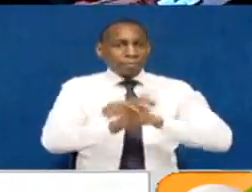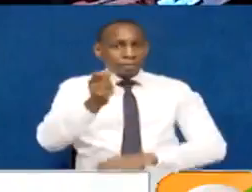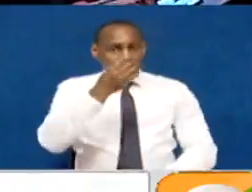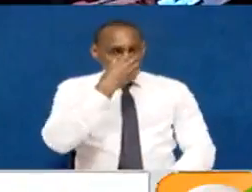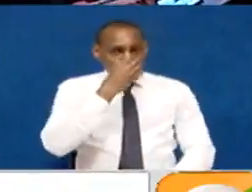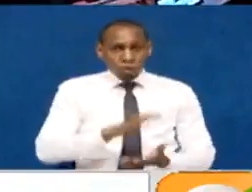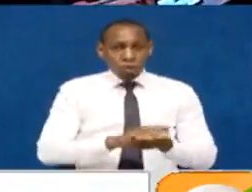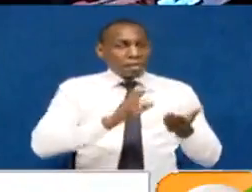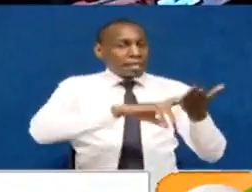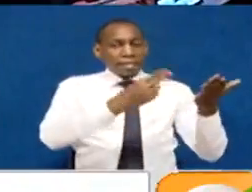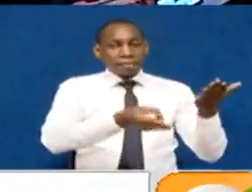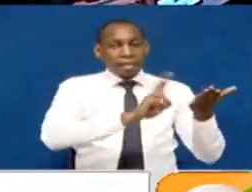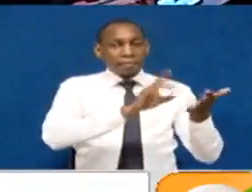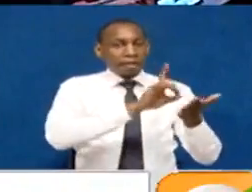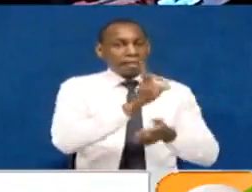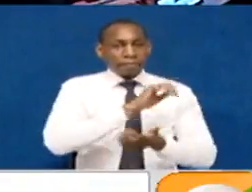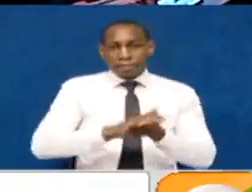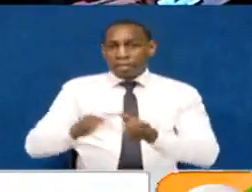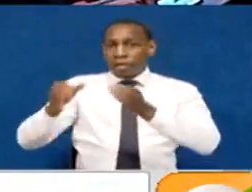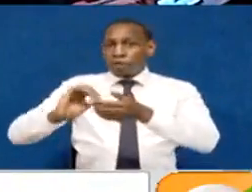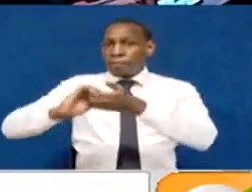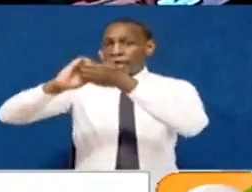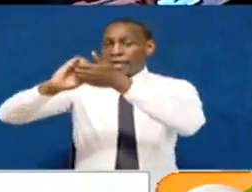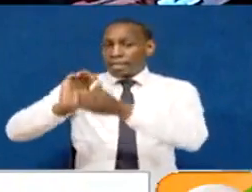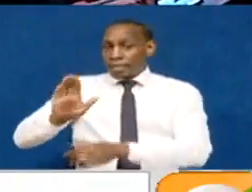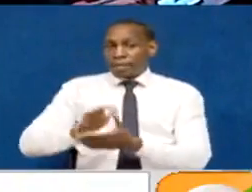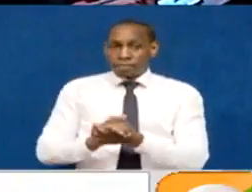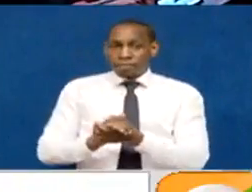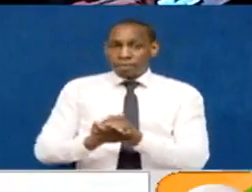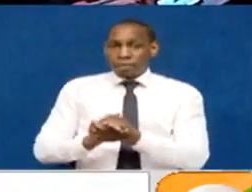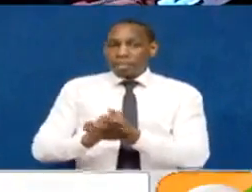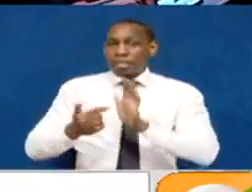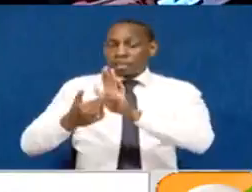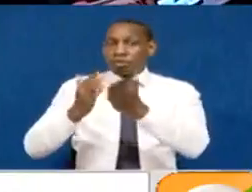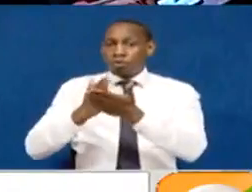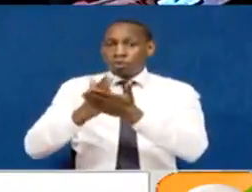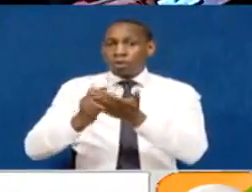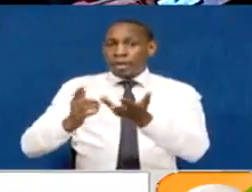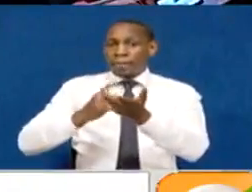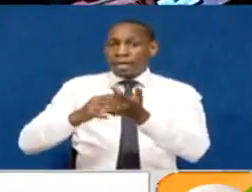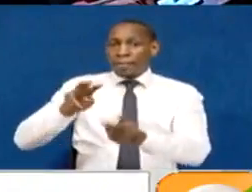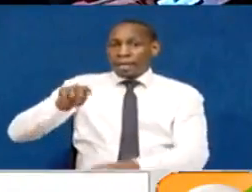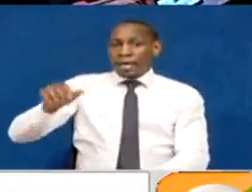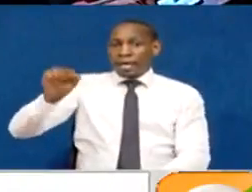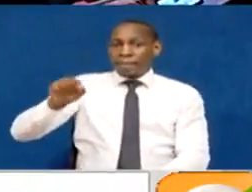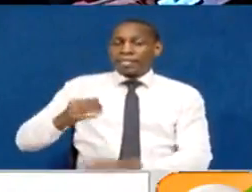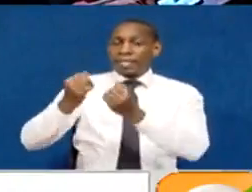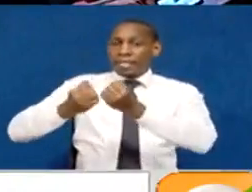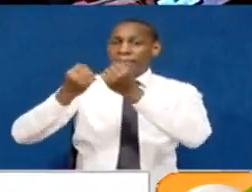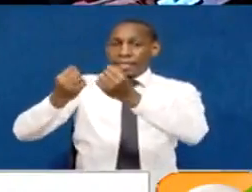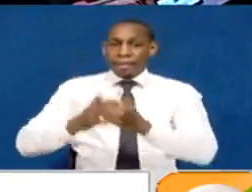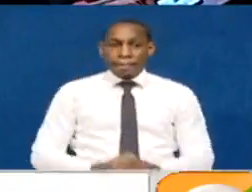William Ruto yalipigwa teke, huku mrengo wa handshake ukidhihirisha idadi ya wabunge